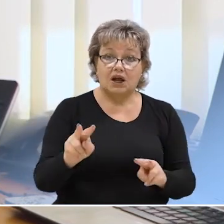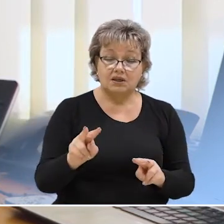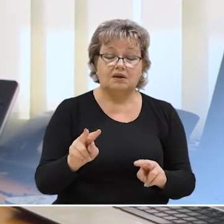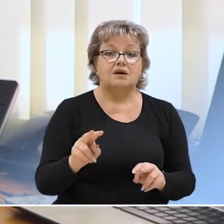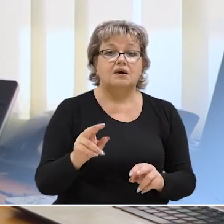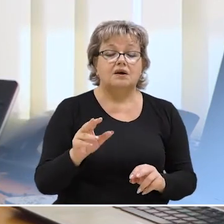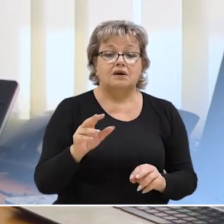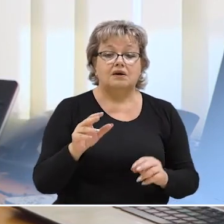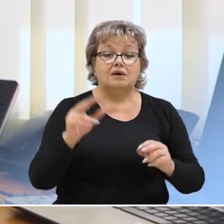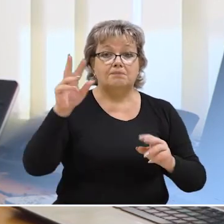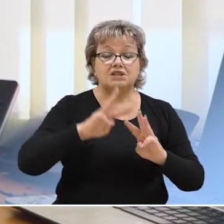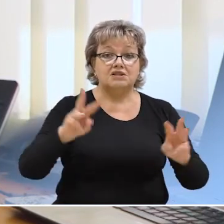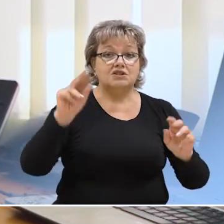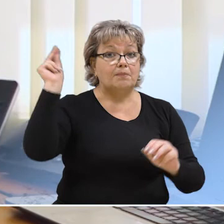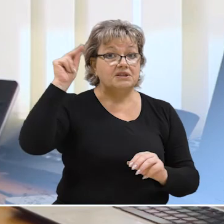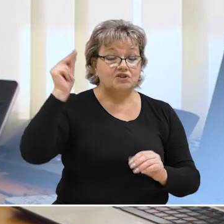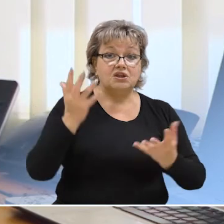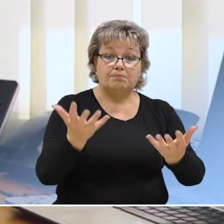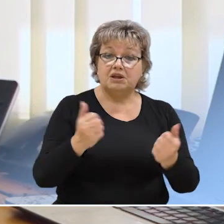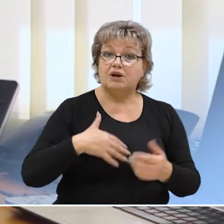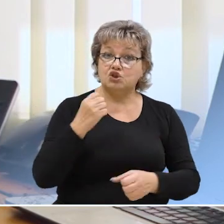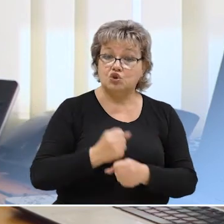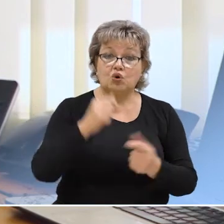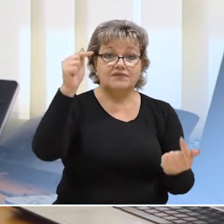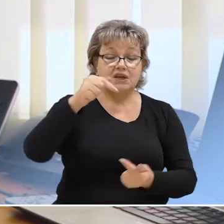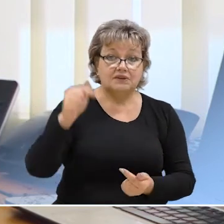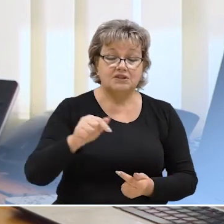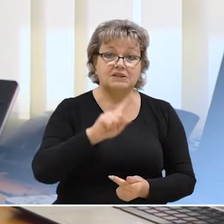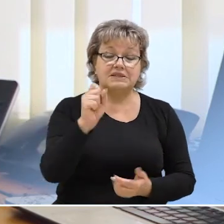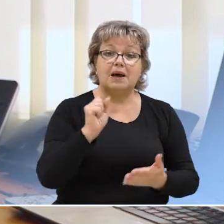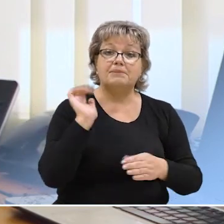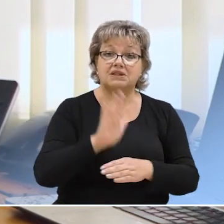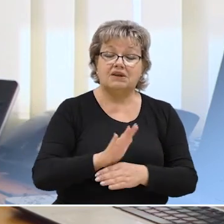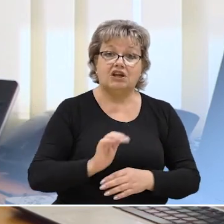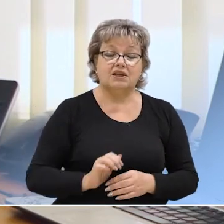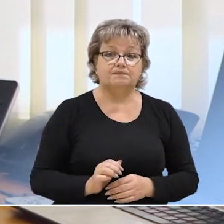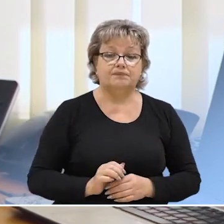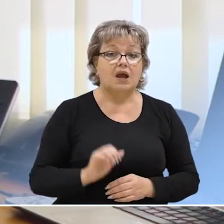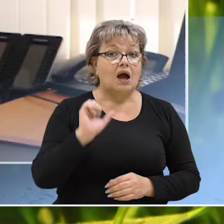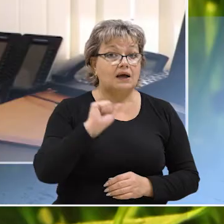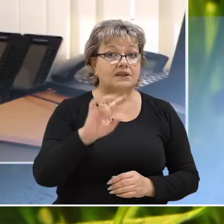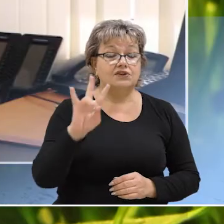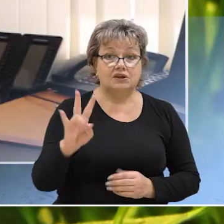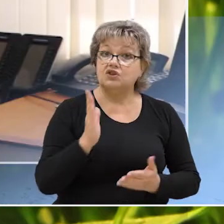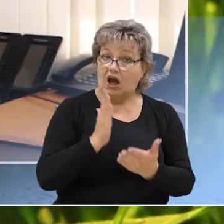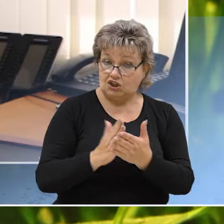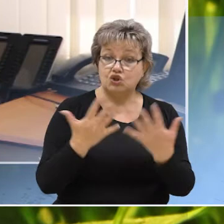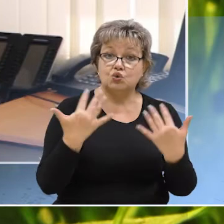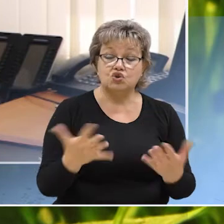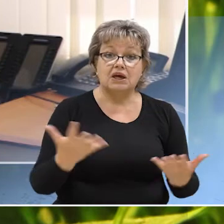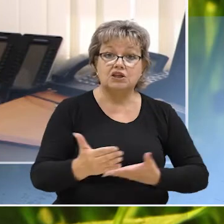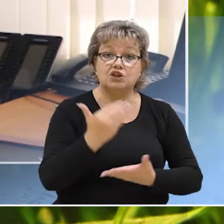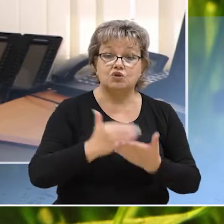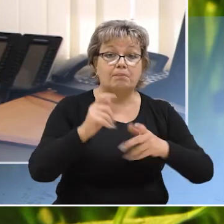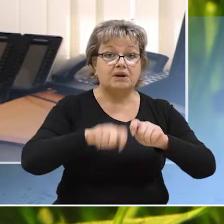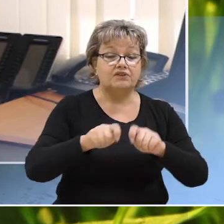решение об охране объекта образовательной сферы Министерства просвещения принимается строго в соответствии с данным постановлением. Андрей Николаевич, а